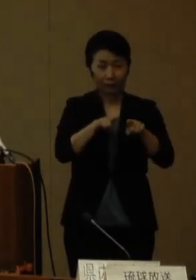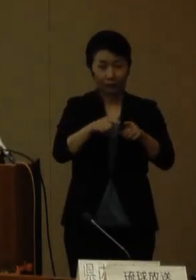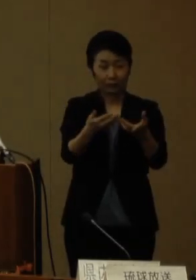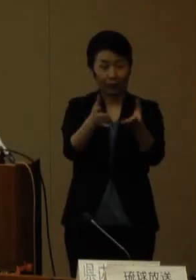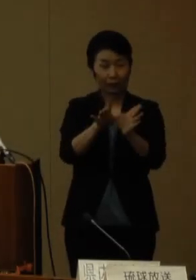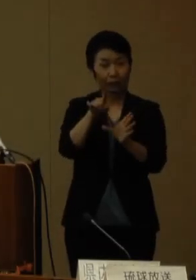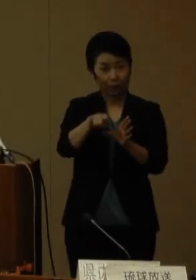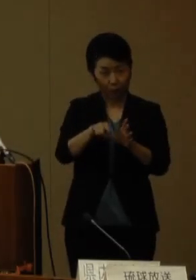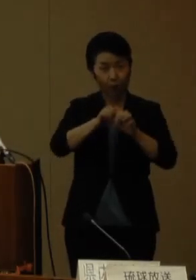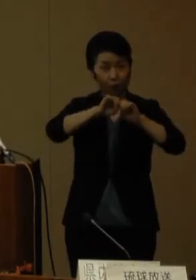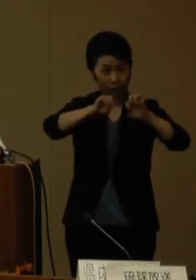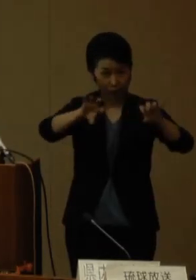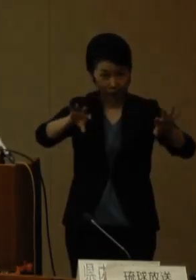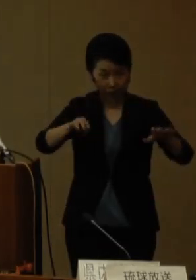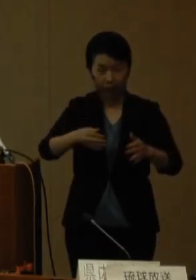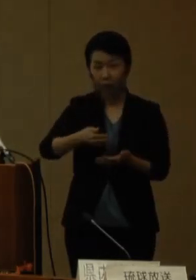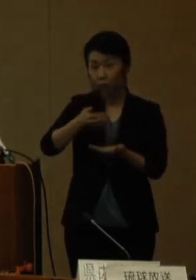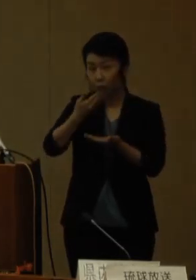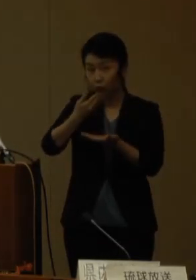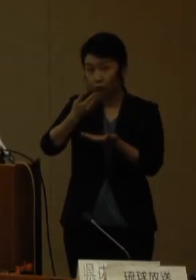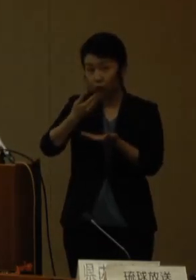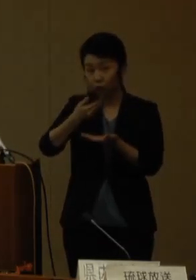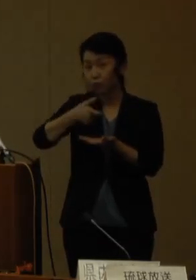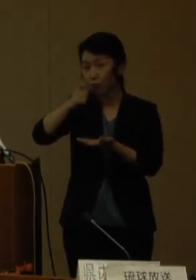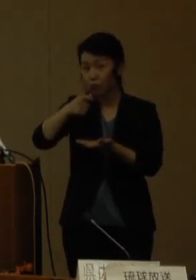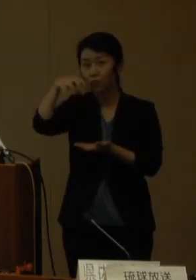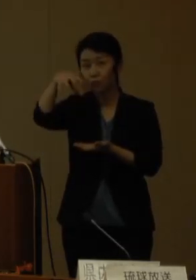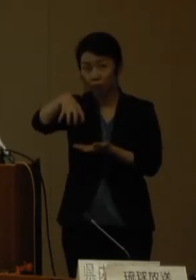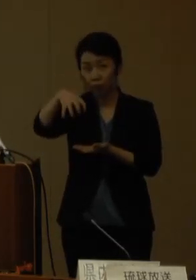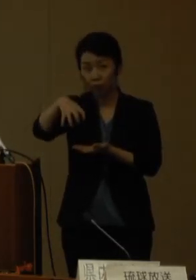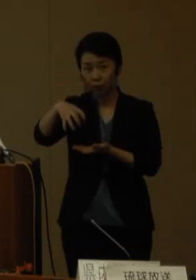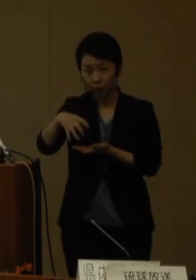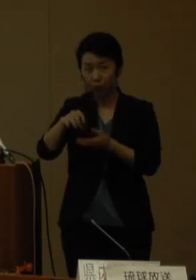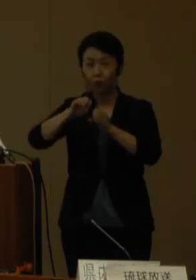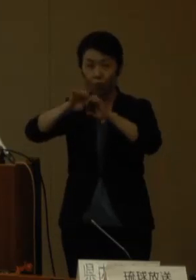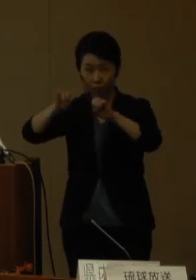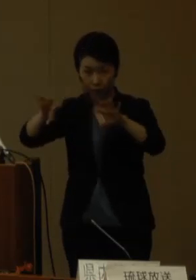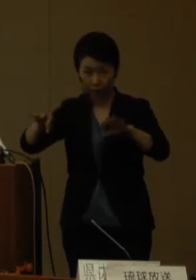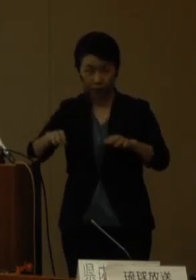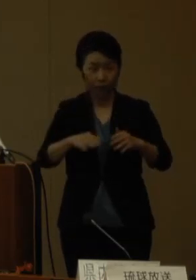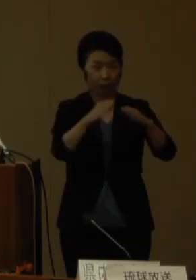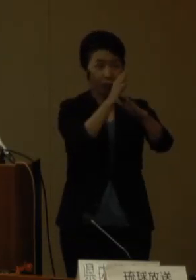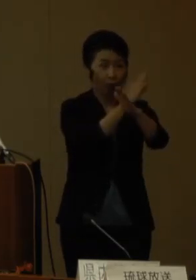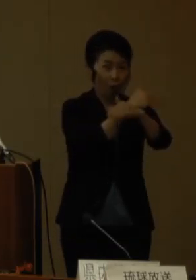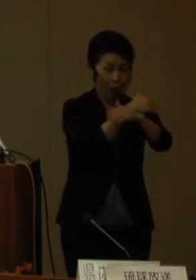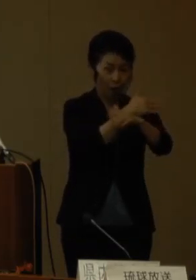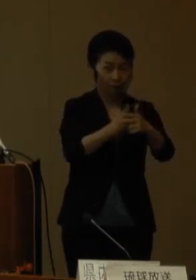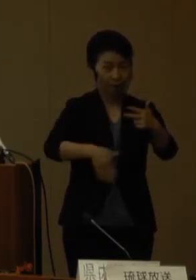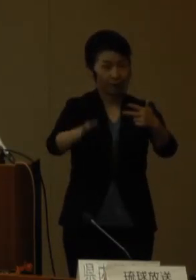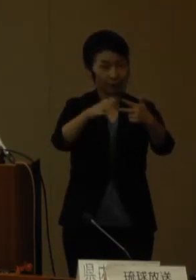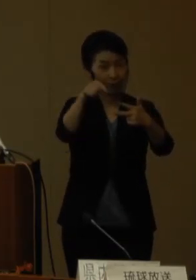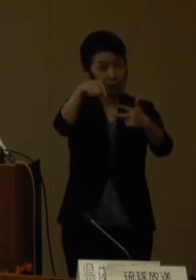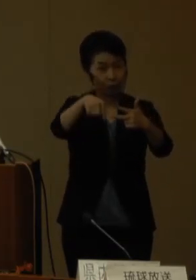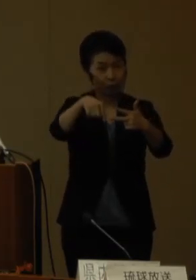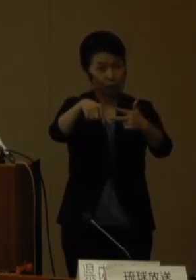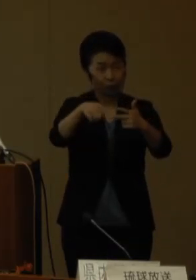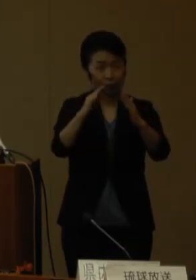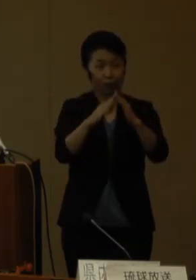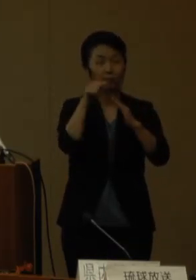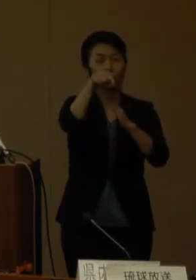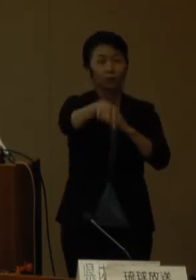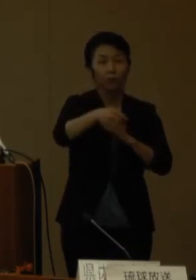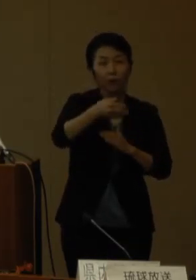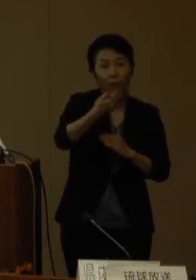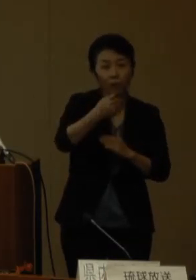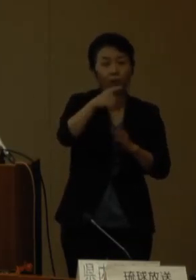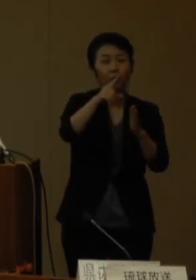店の巡回や公園等、各種施設での屋外飲酒行為などへの注意